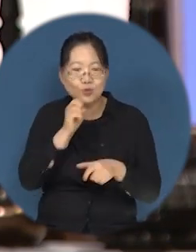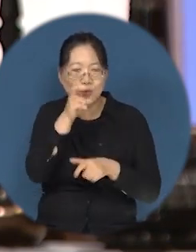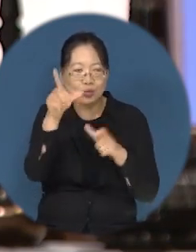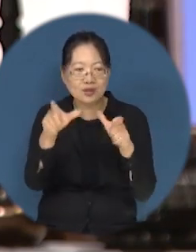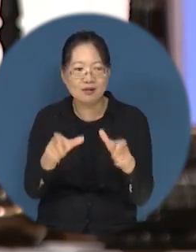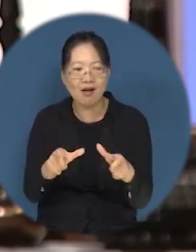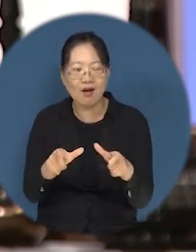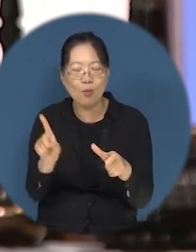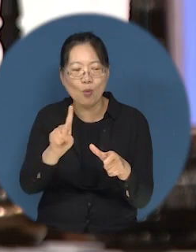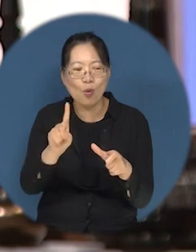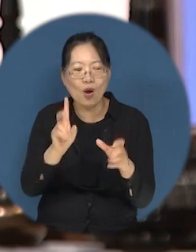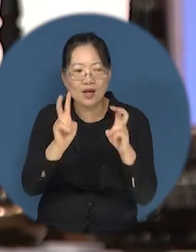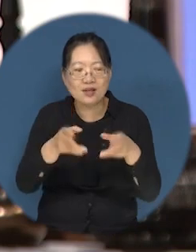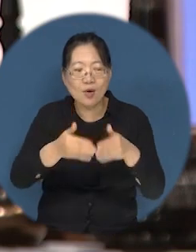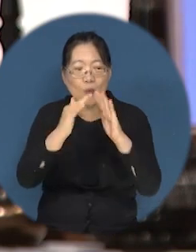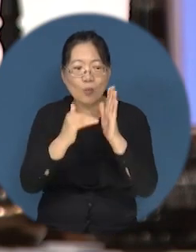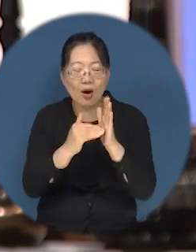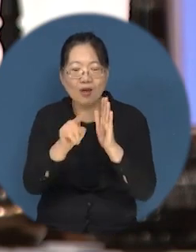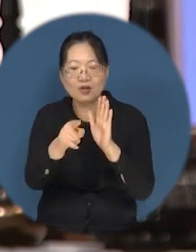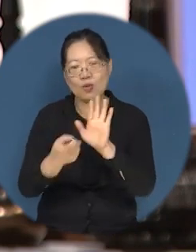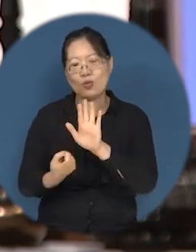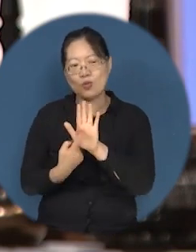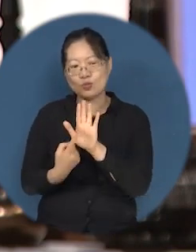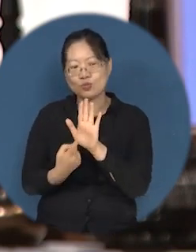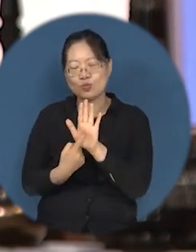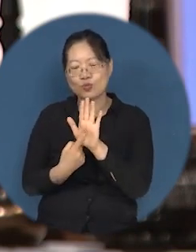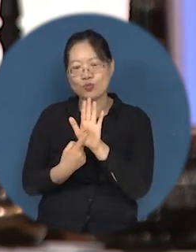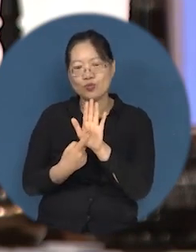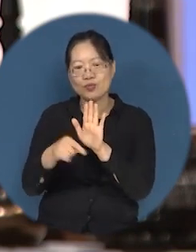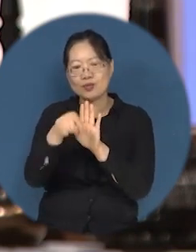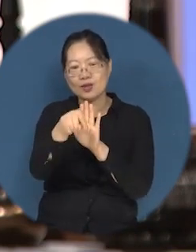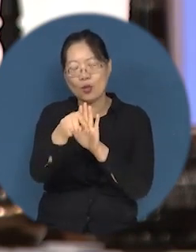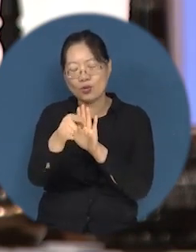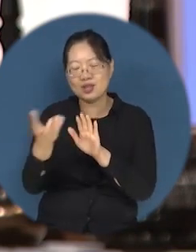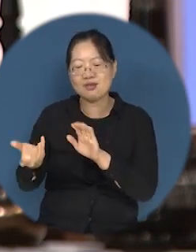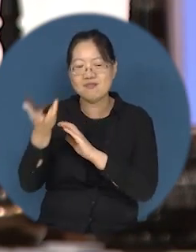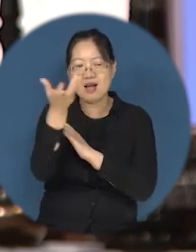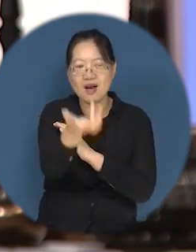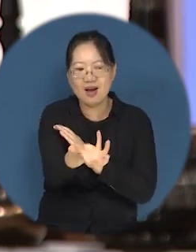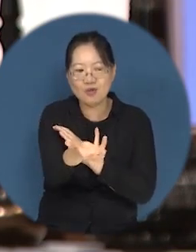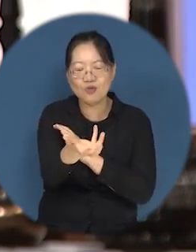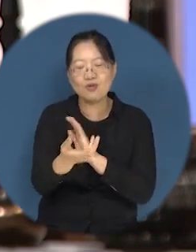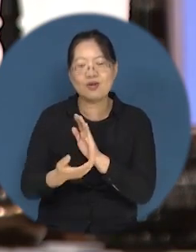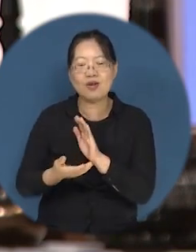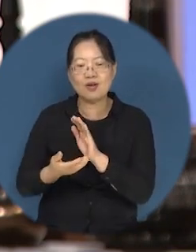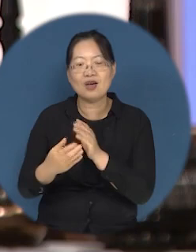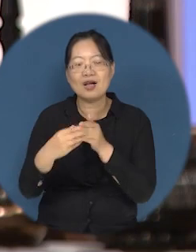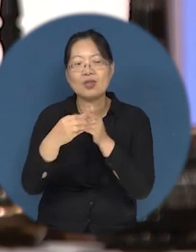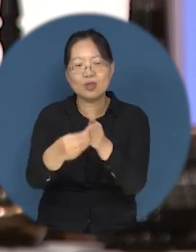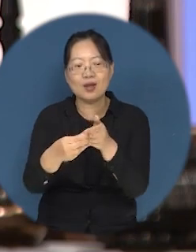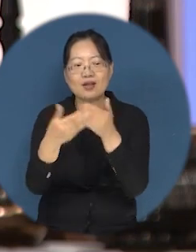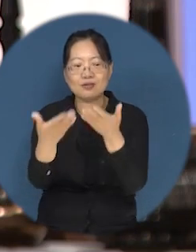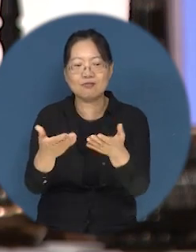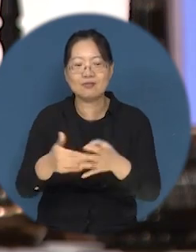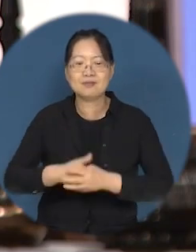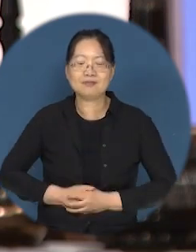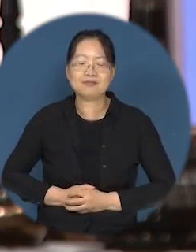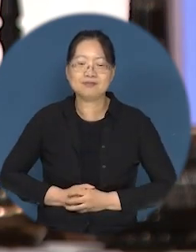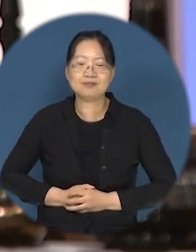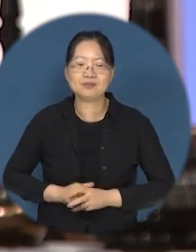뭐 용인에 뭐 생겼다. 그러면 저희는 그걸 공지를 하고 그 이직을 안내를 합니다. 네, 그래서 이제 그쪽으로 가고 이제 이러는 경우도